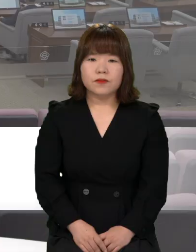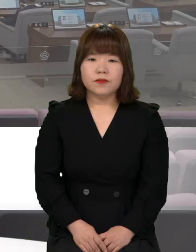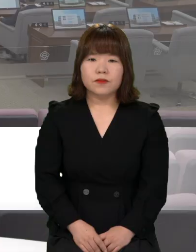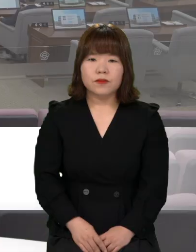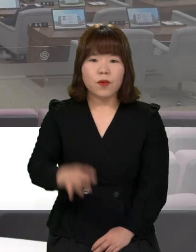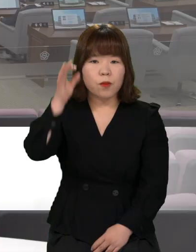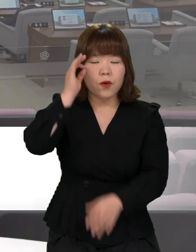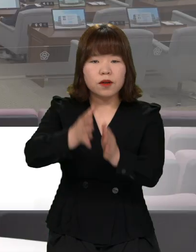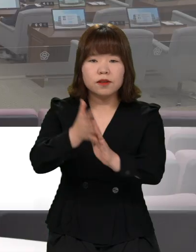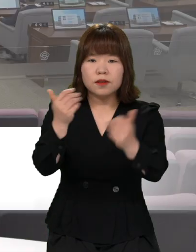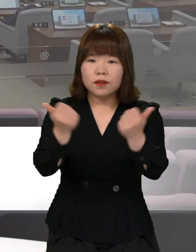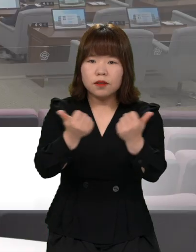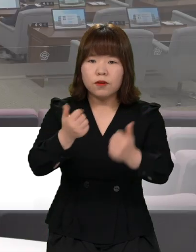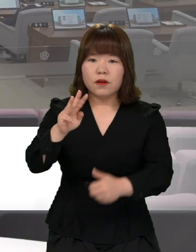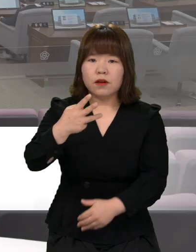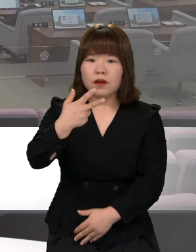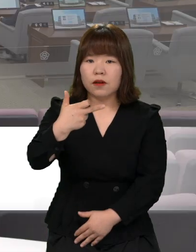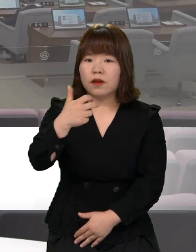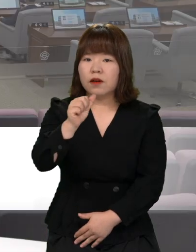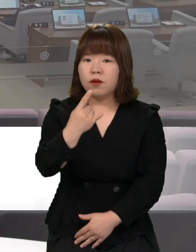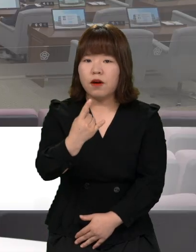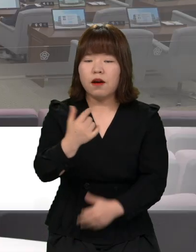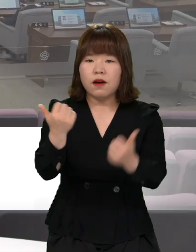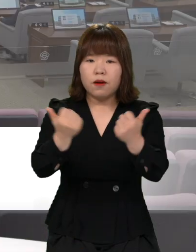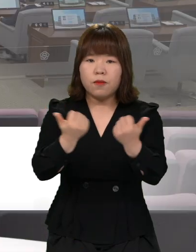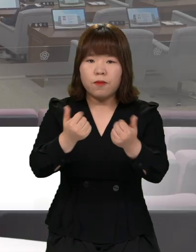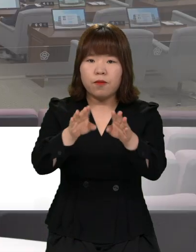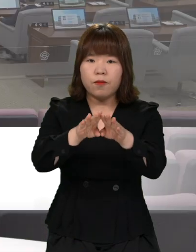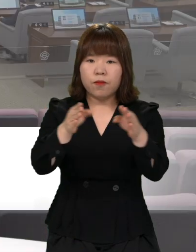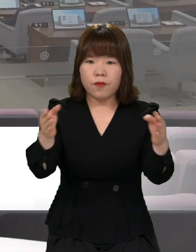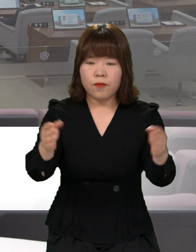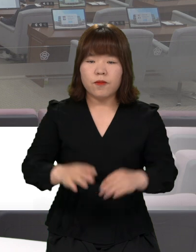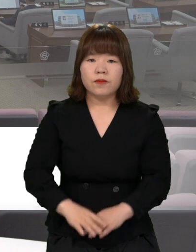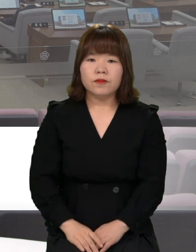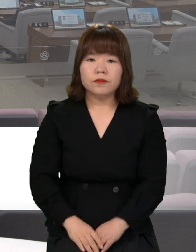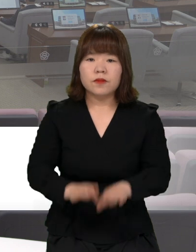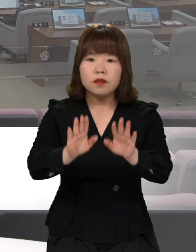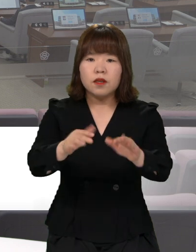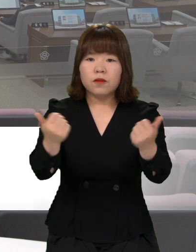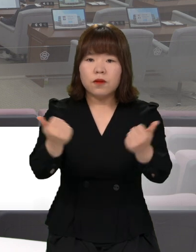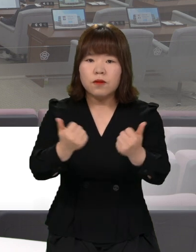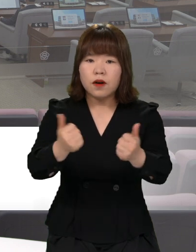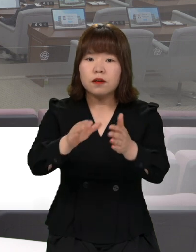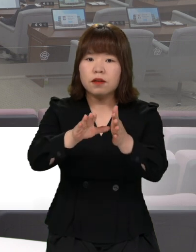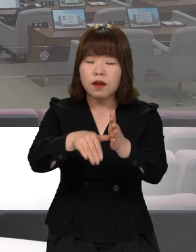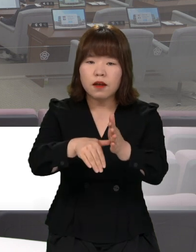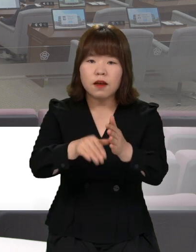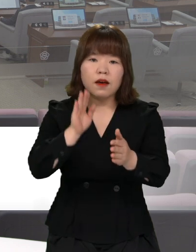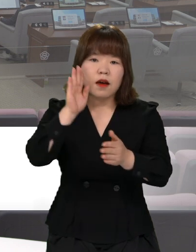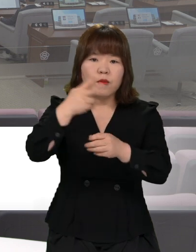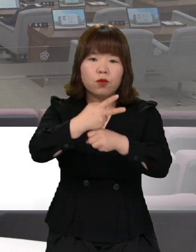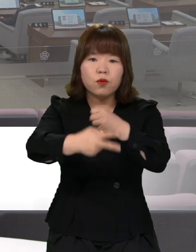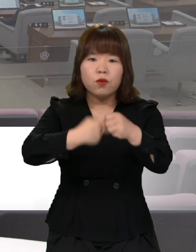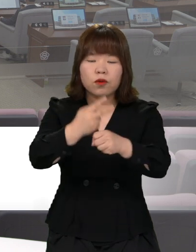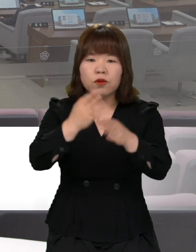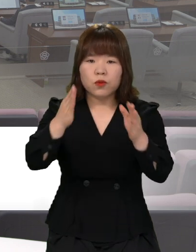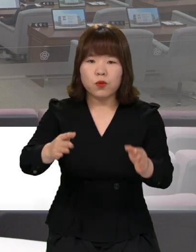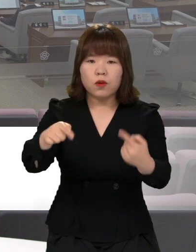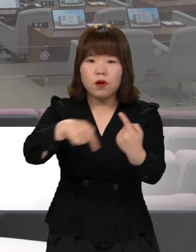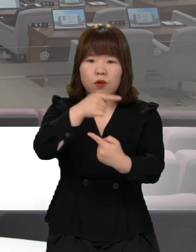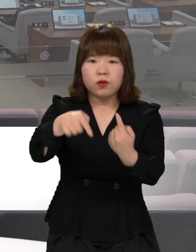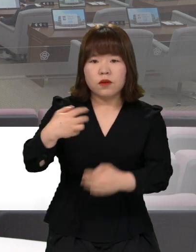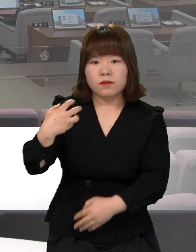공유했습니다 포항시 회가 제 37회 임시회를 계획했습니다 이번 임시회서 시의회는 제 9대